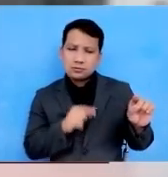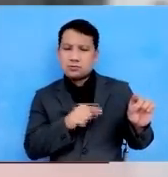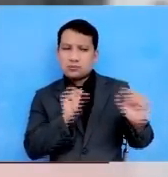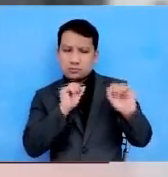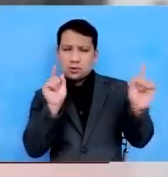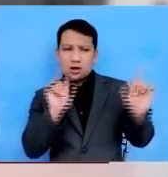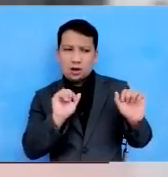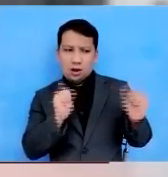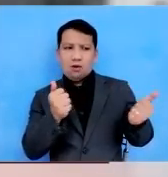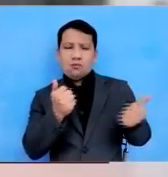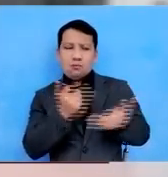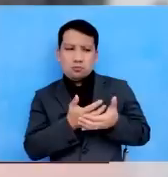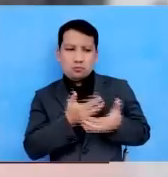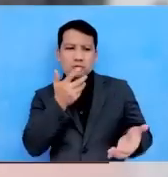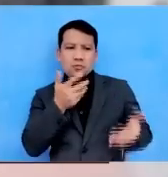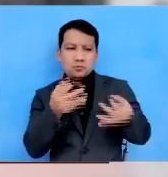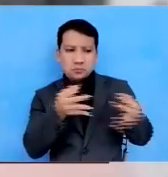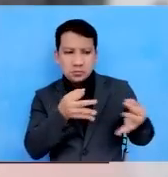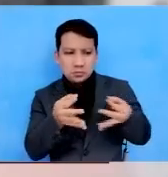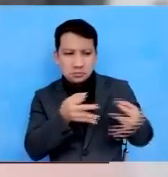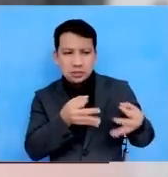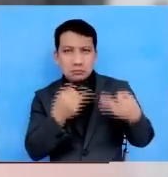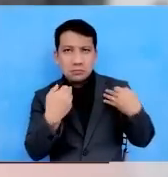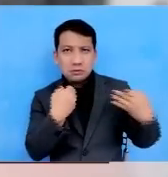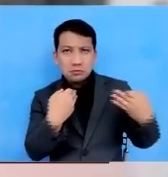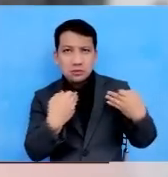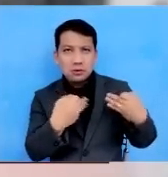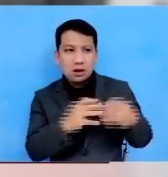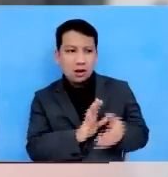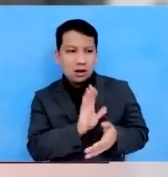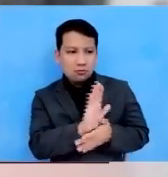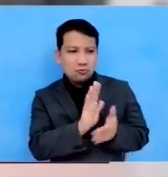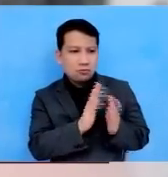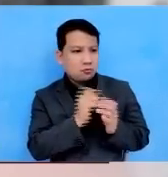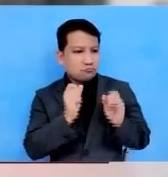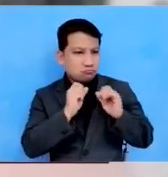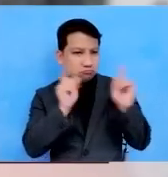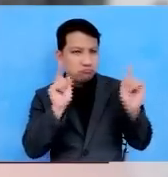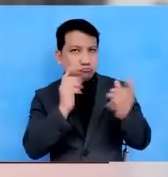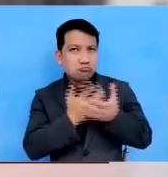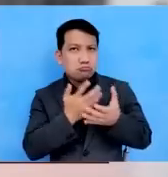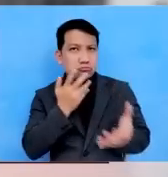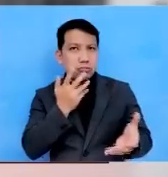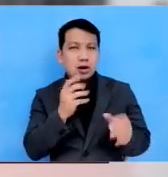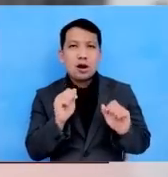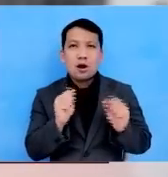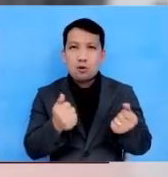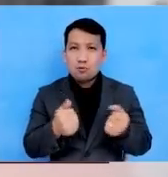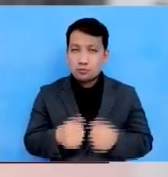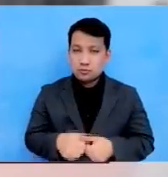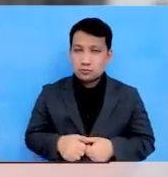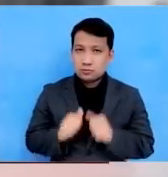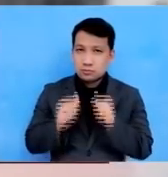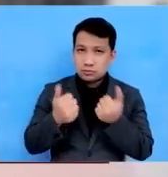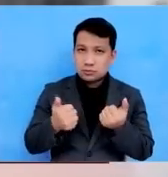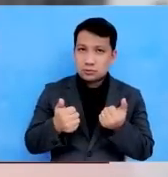ngayon ipaliliwanag ang kanyang biglang pagyaman? Dapat ito isalang ito